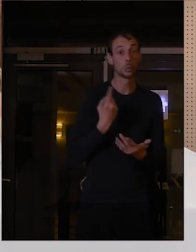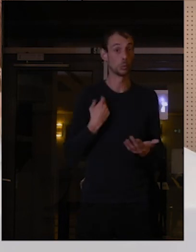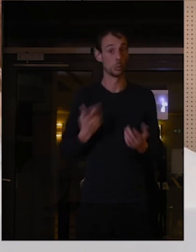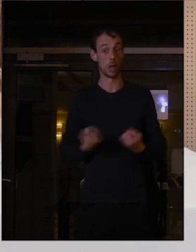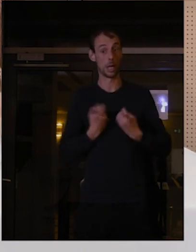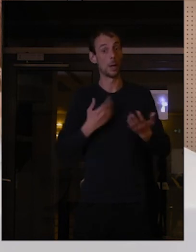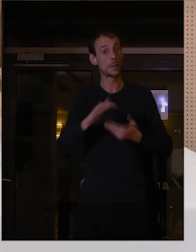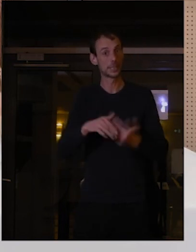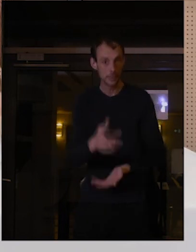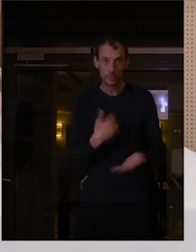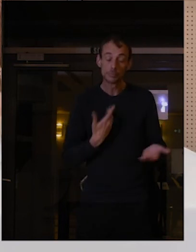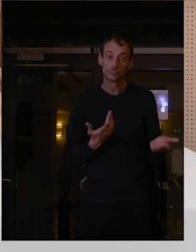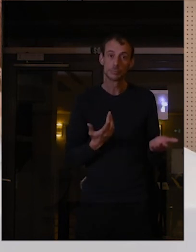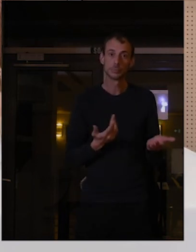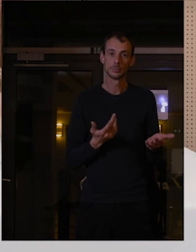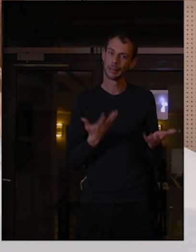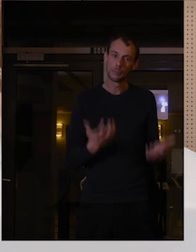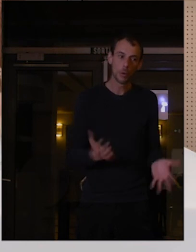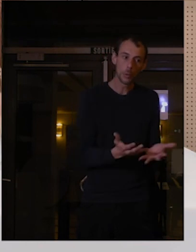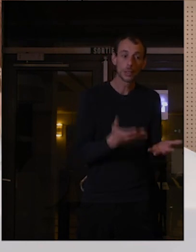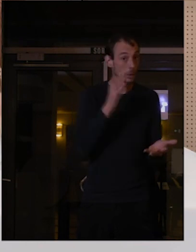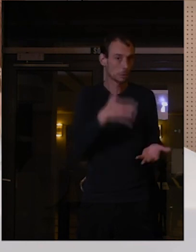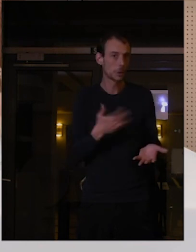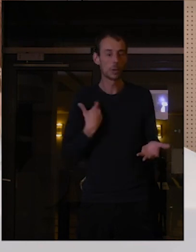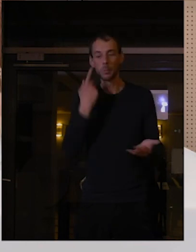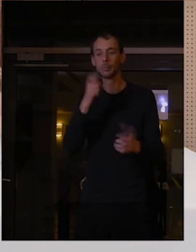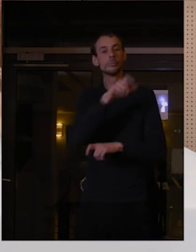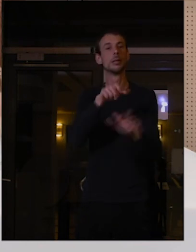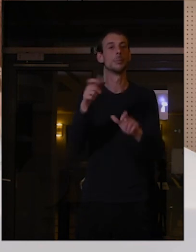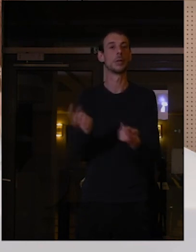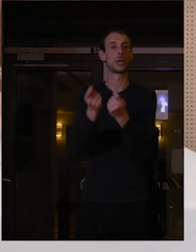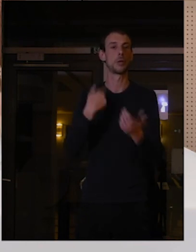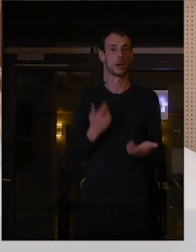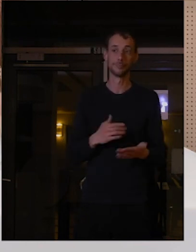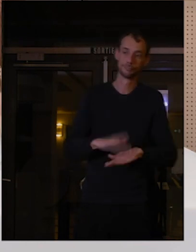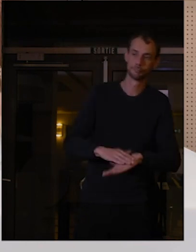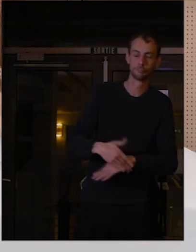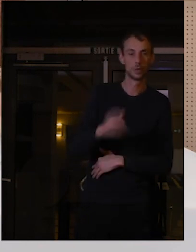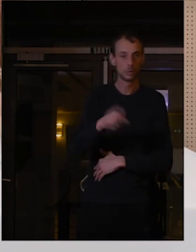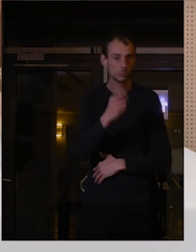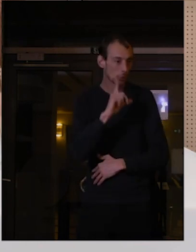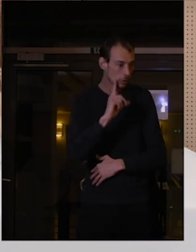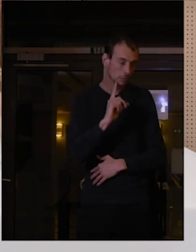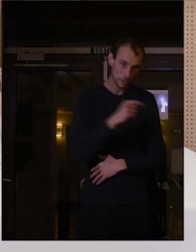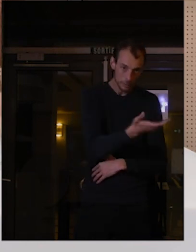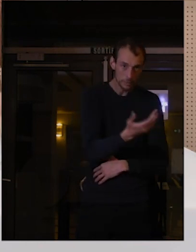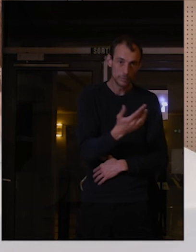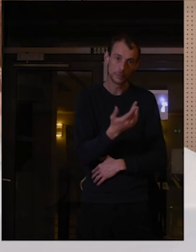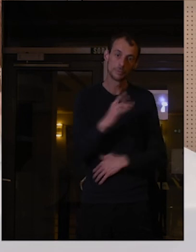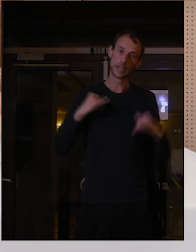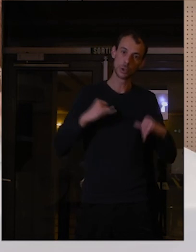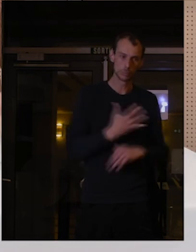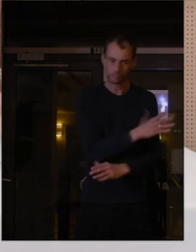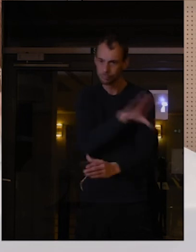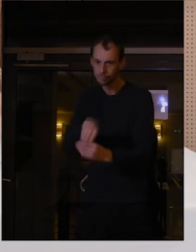encourage aussi Enfin, moi, c'est le discours que j'ai auprès des éducateurs. On encourage les jeunes filles à s'entraîner avec les garçons, que ce soit